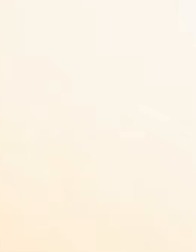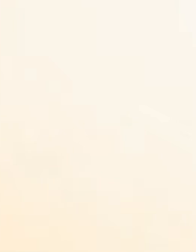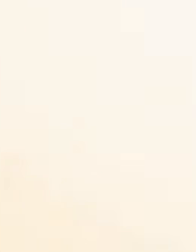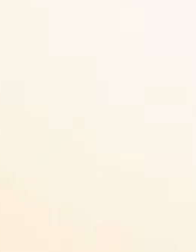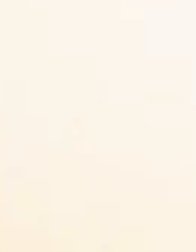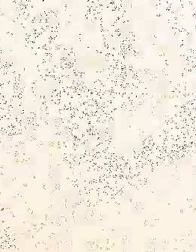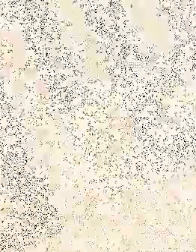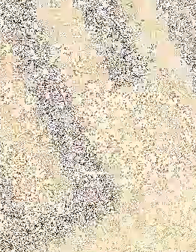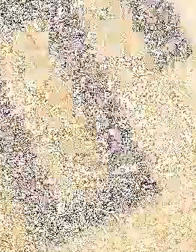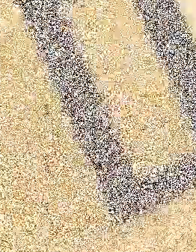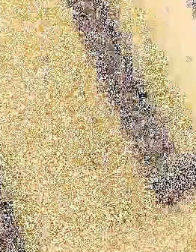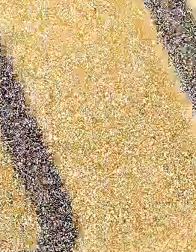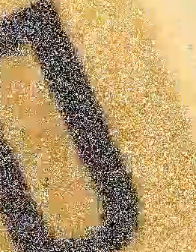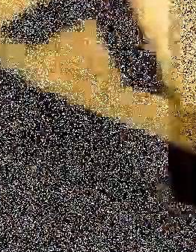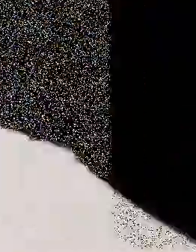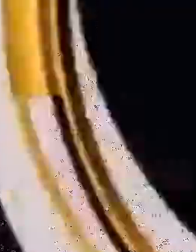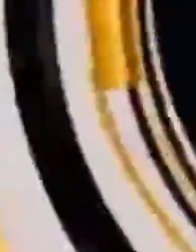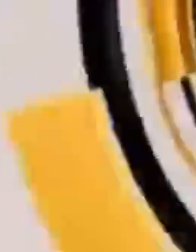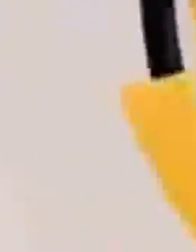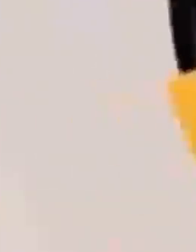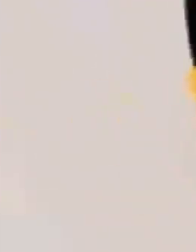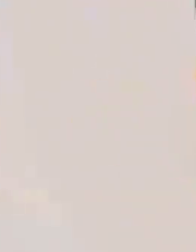Jungle. Audio